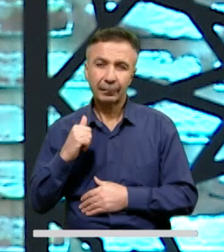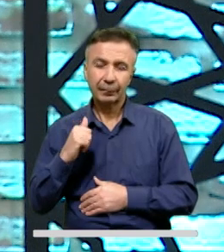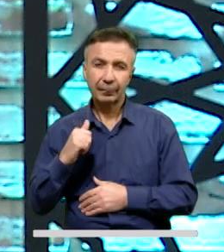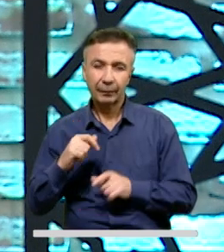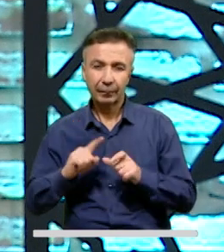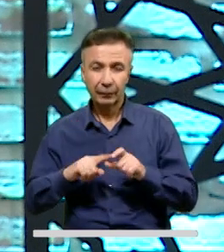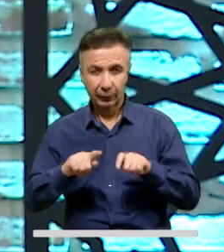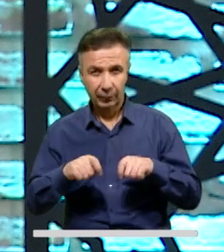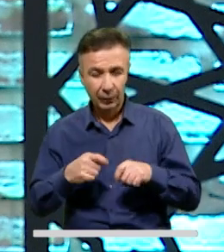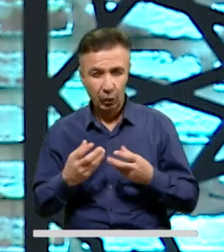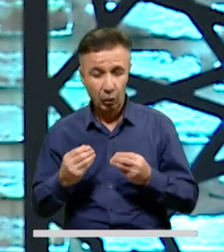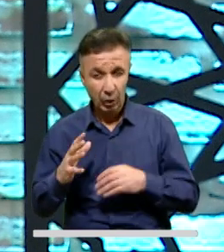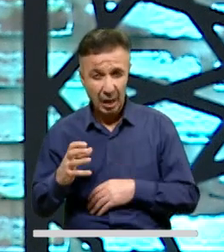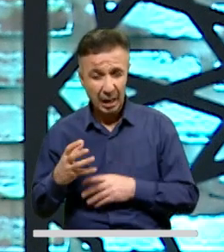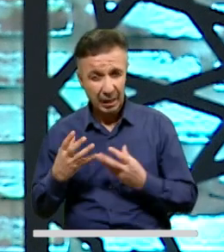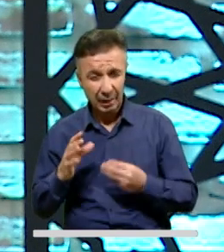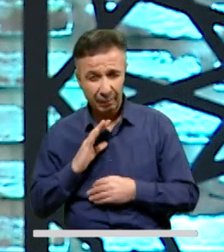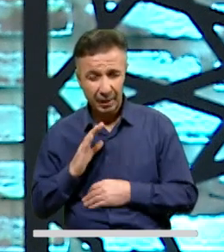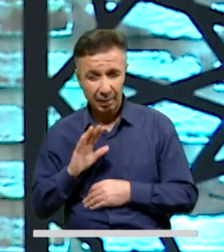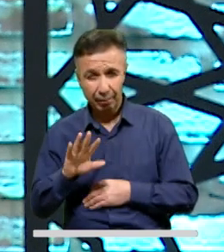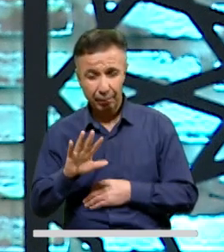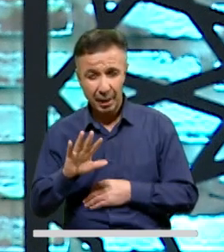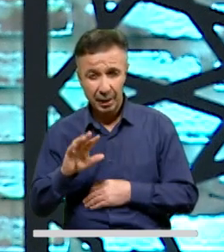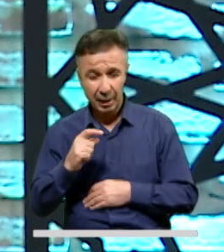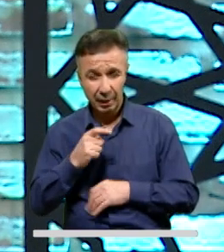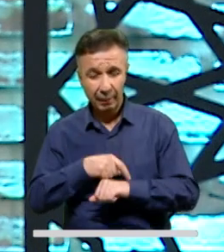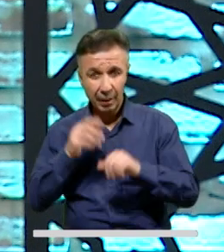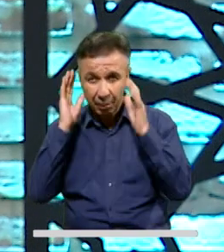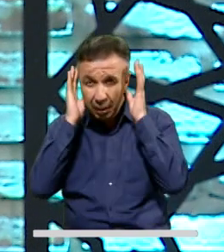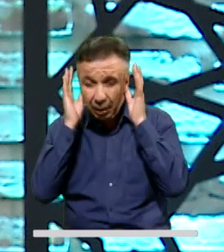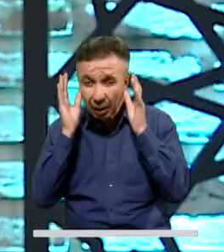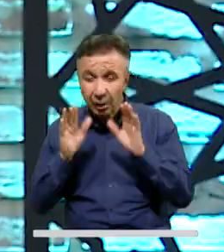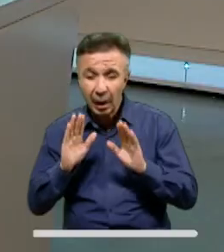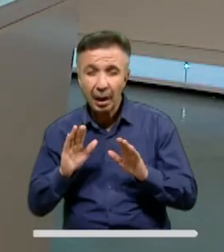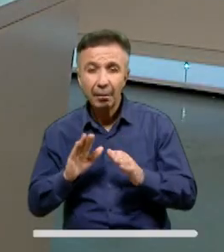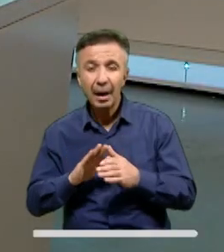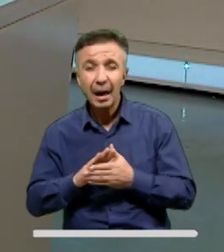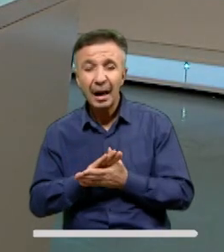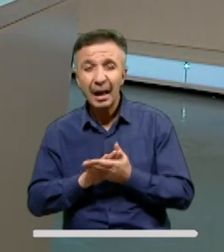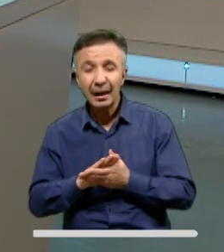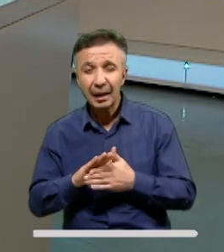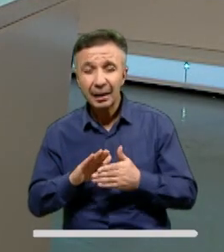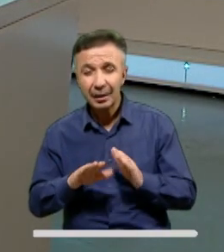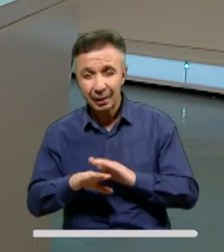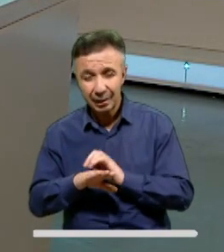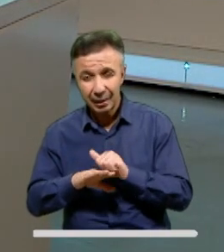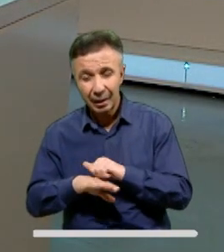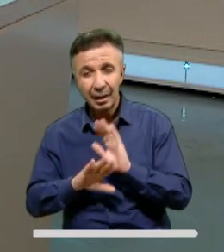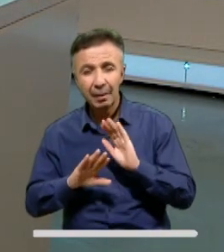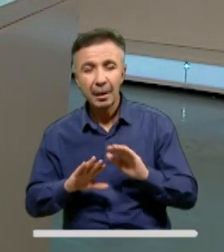rağmen. Anladım. Ağrıları çok fazla oluyor. 5 vakit namazını kılıyor ama ayaklarını yıkayamıyor. Peki. Artı mes